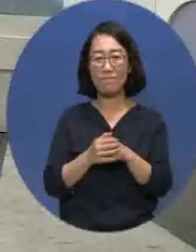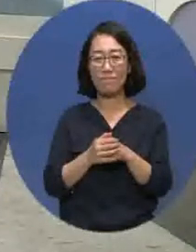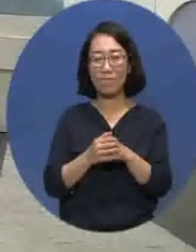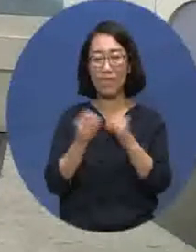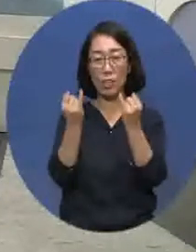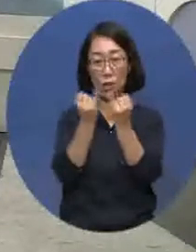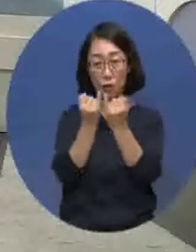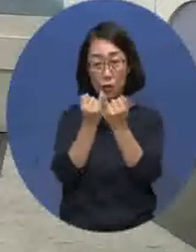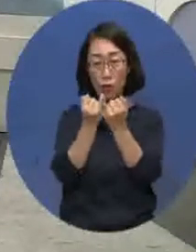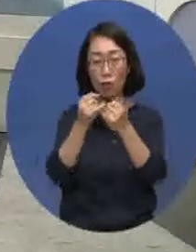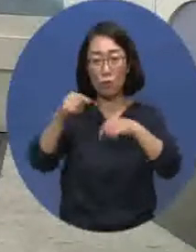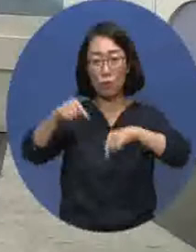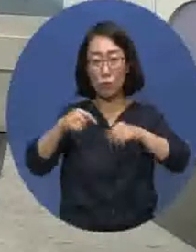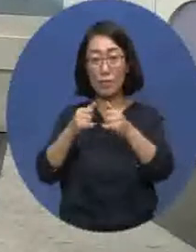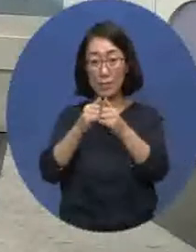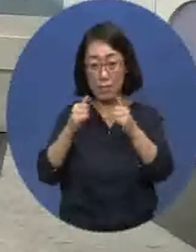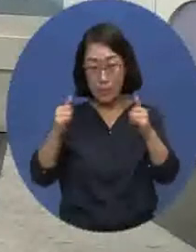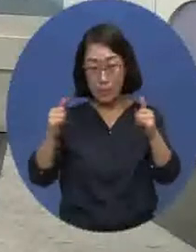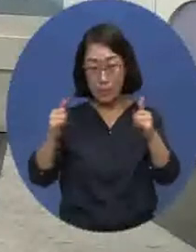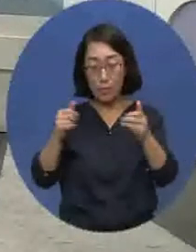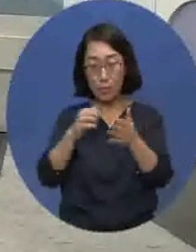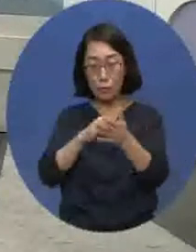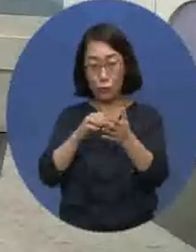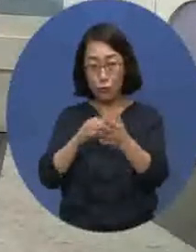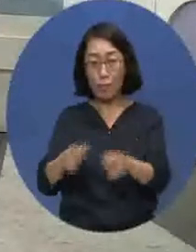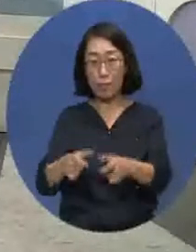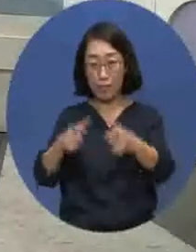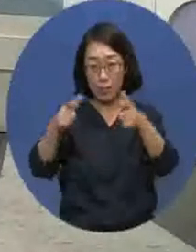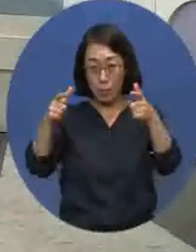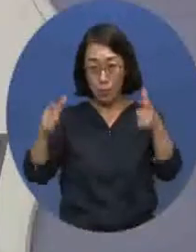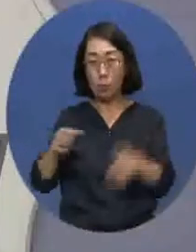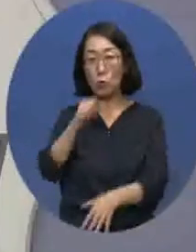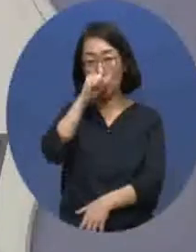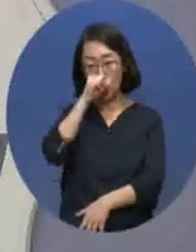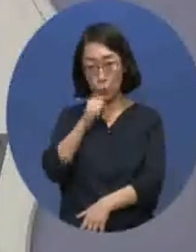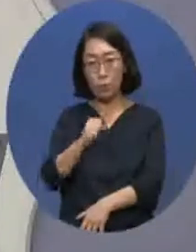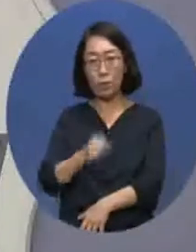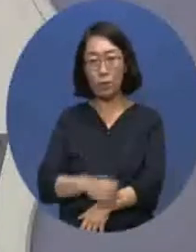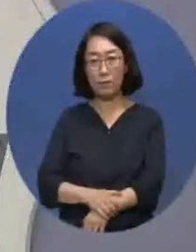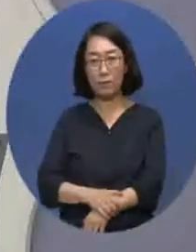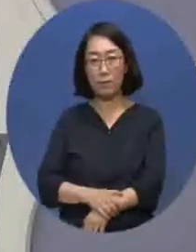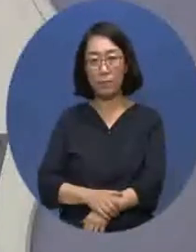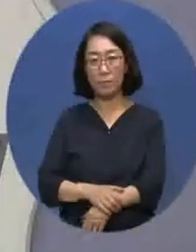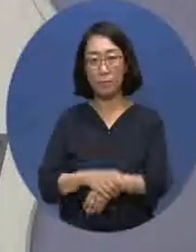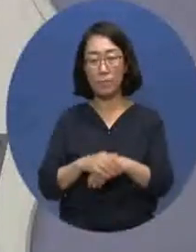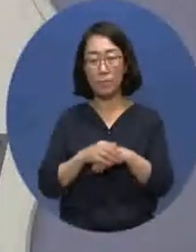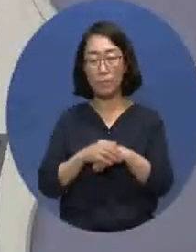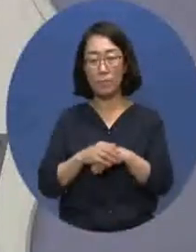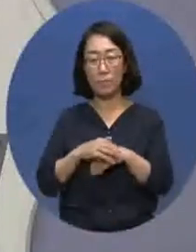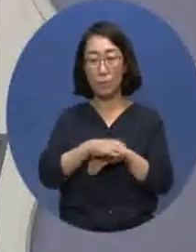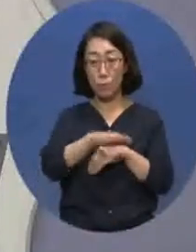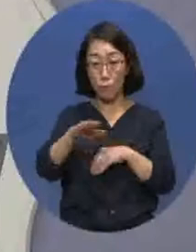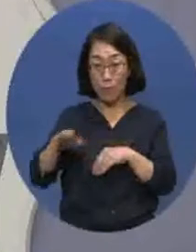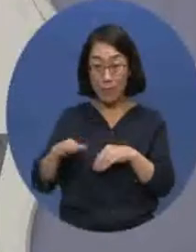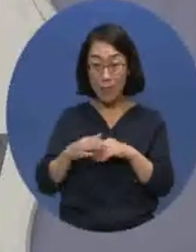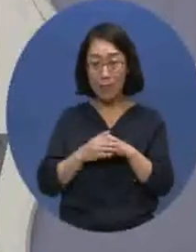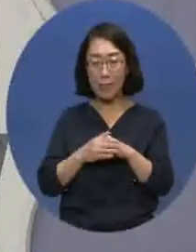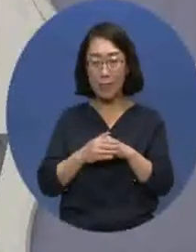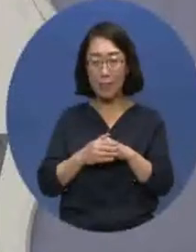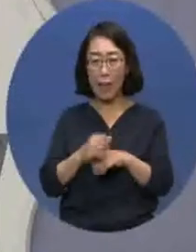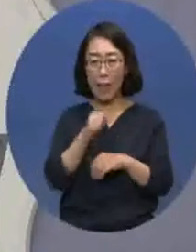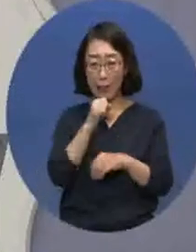여성 정치인이 많아진 건 굉장히 바람직한 일입니다 예 어 무리한 편임 아나운서